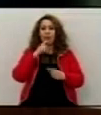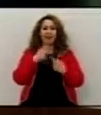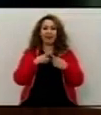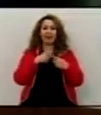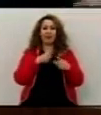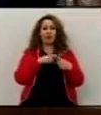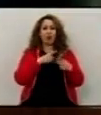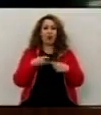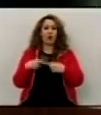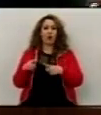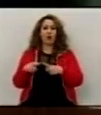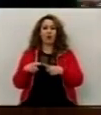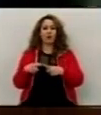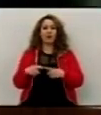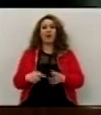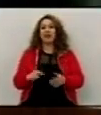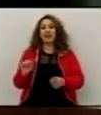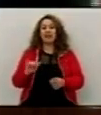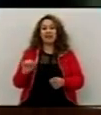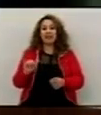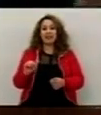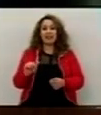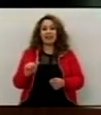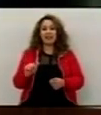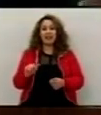يصلح للنخيل رب العالمين روحوا قالوا وجعلنا